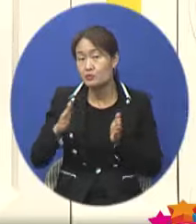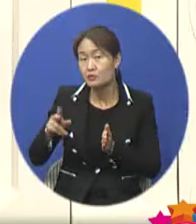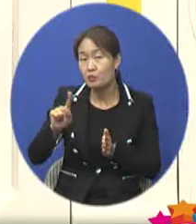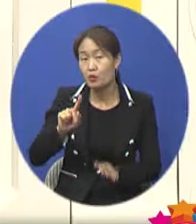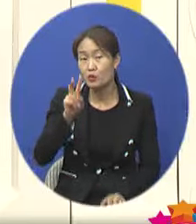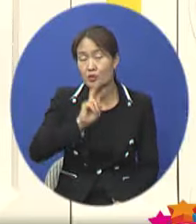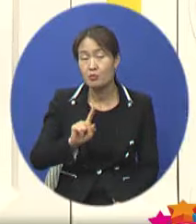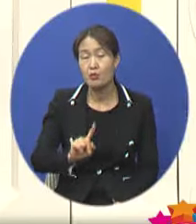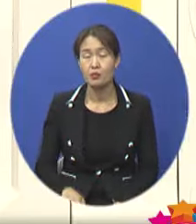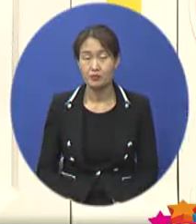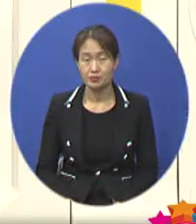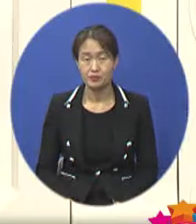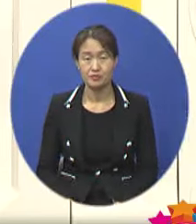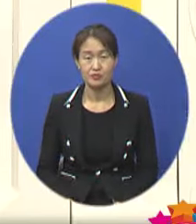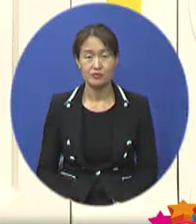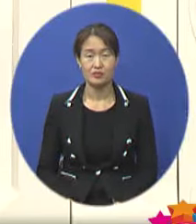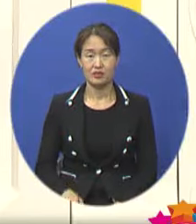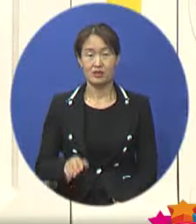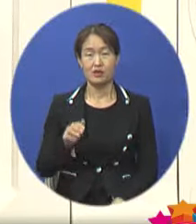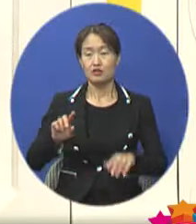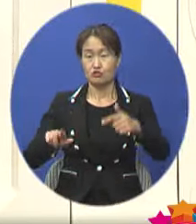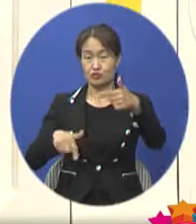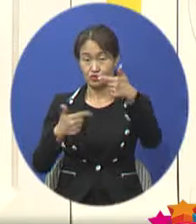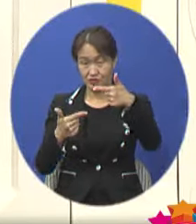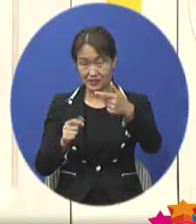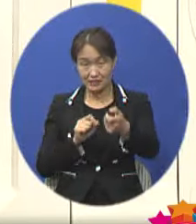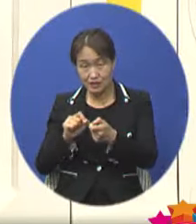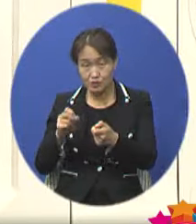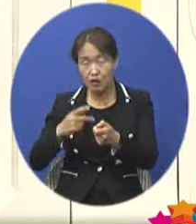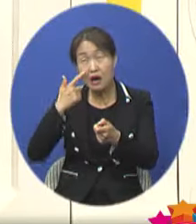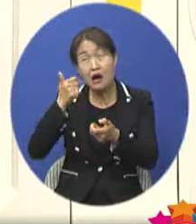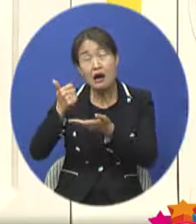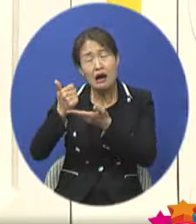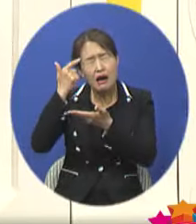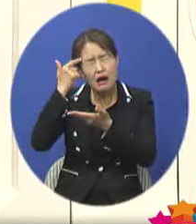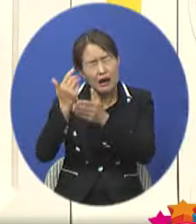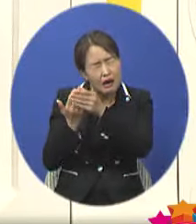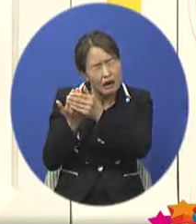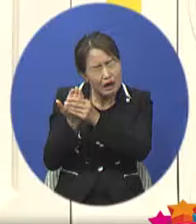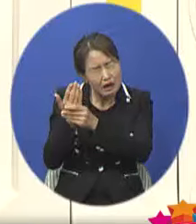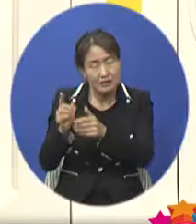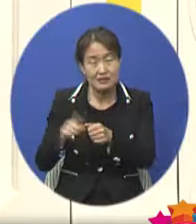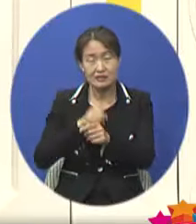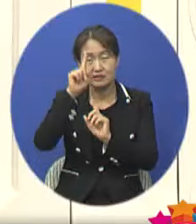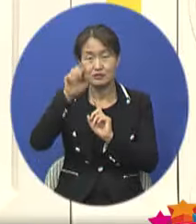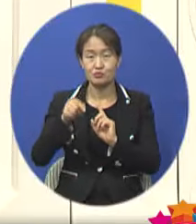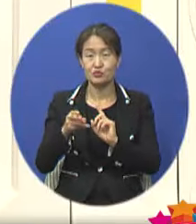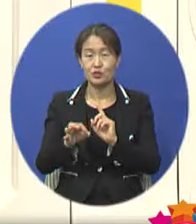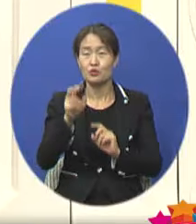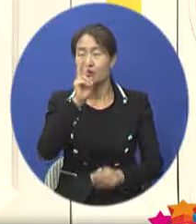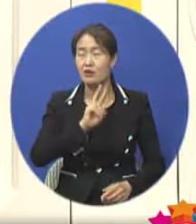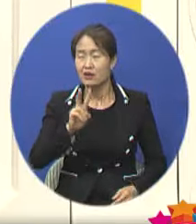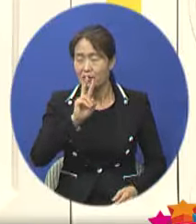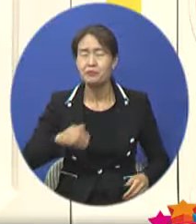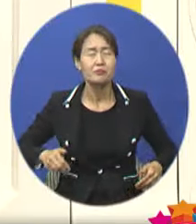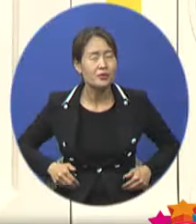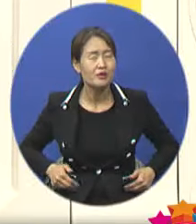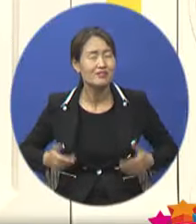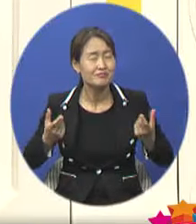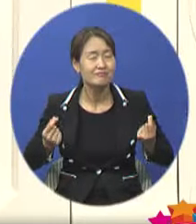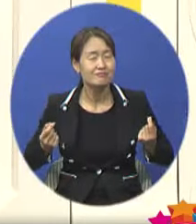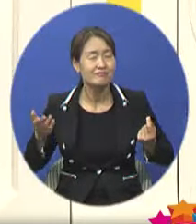곡이에요? 오늘요, 이제 예. 현충이도 다가오고 이제 아버지 생각도 나고 그래서 예. 이병 씨 노래 불러야 되는데 아니, 괜찮아요.